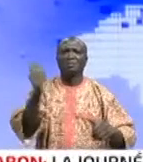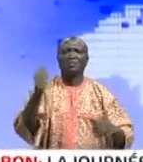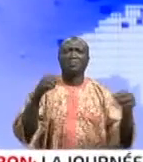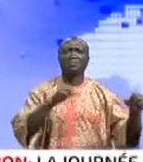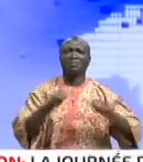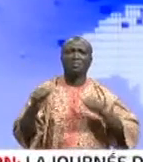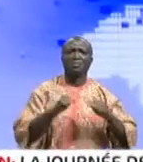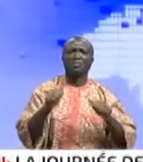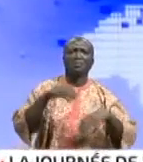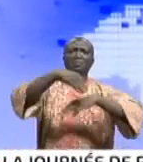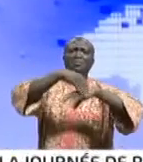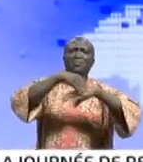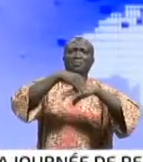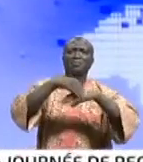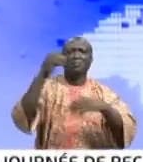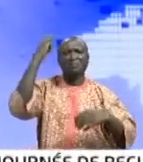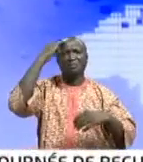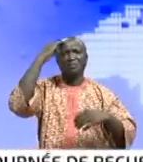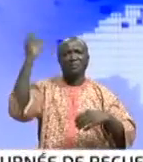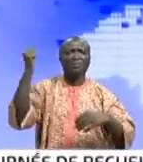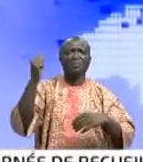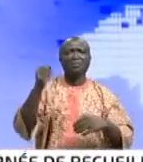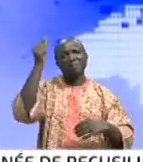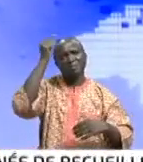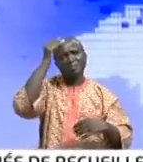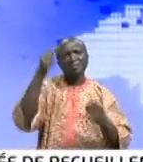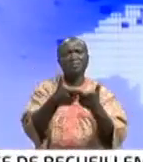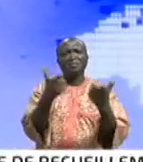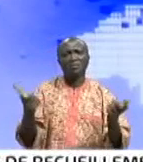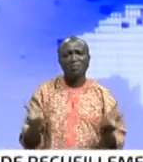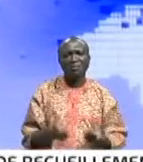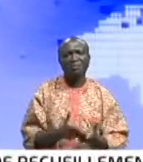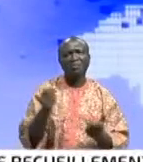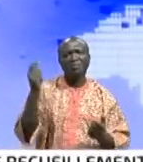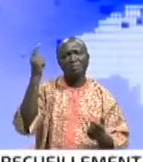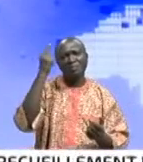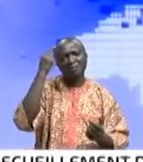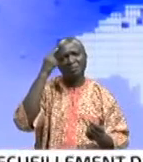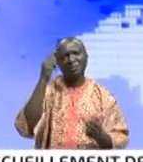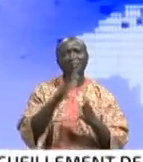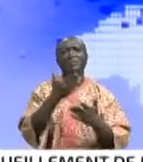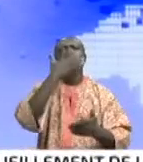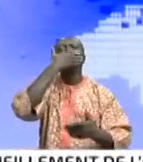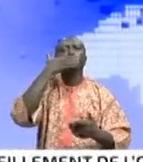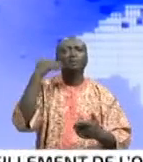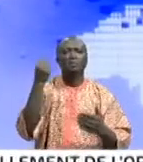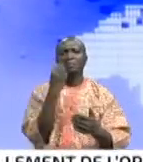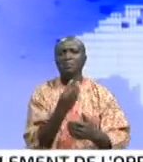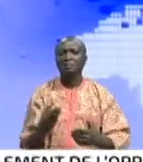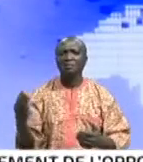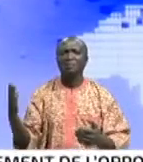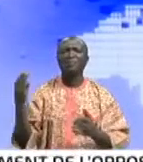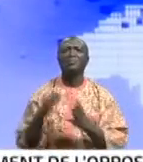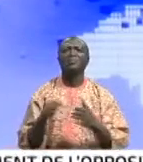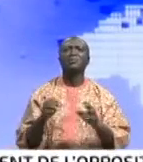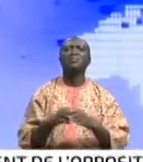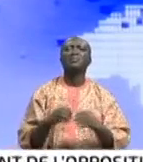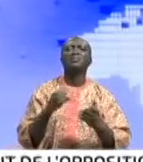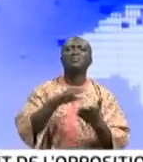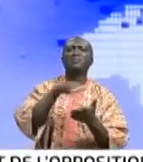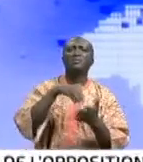territorial le ministre de la gouvernance locale pense que c'est la meilleure manière de mettre en oeuvre l'acte 3 de la décentralisation